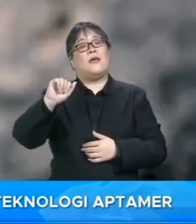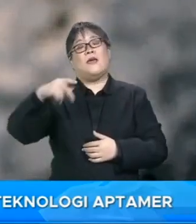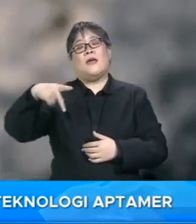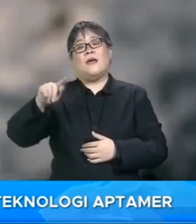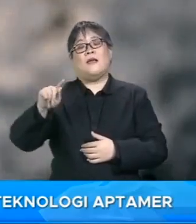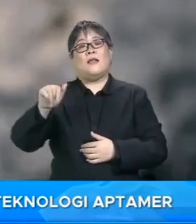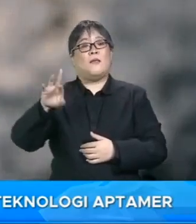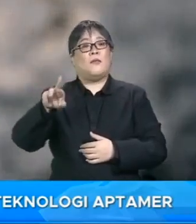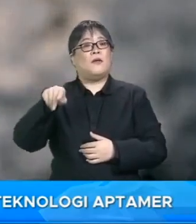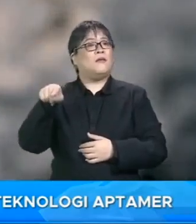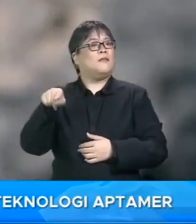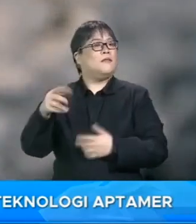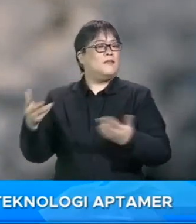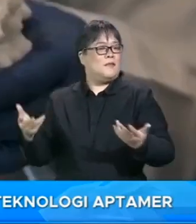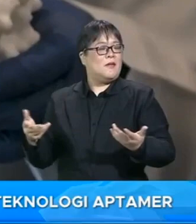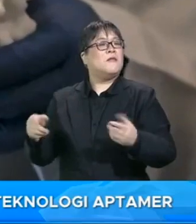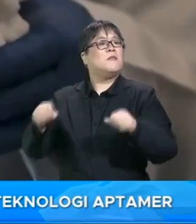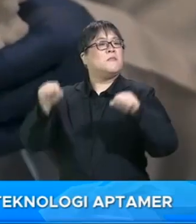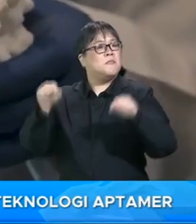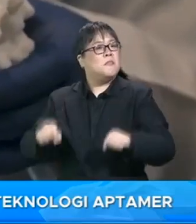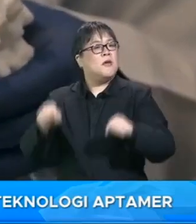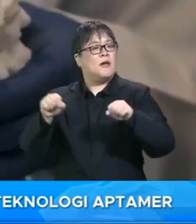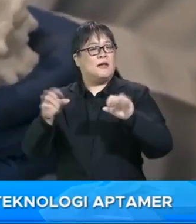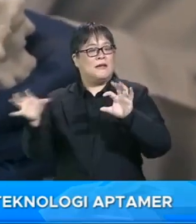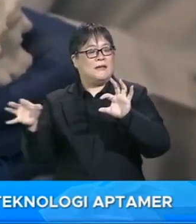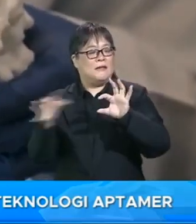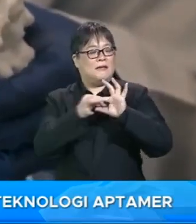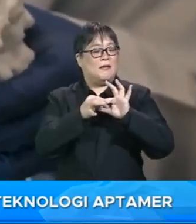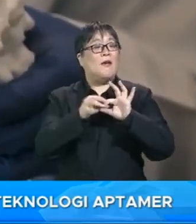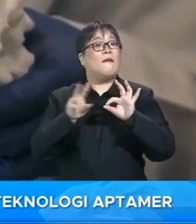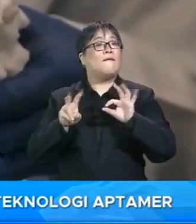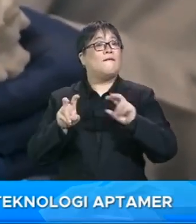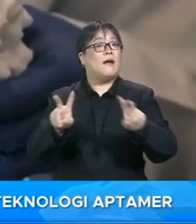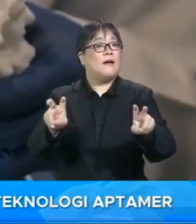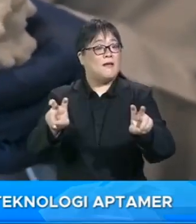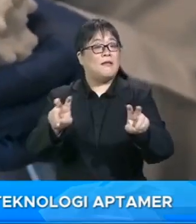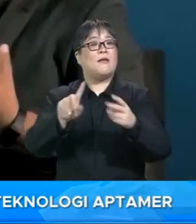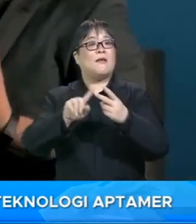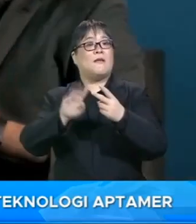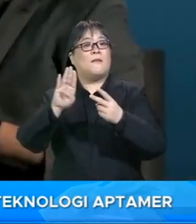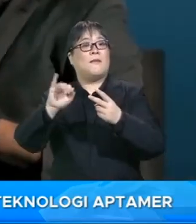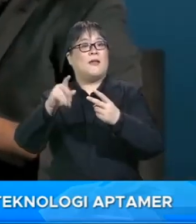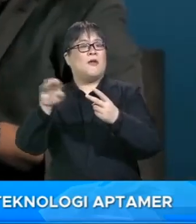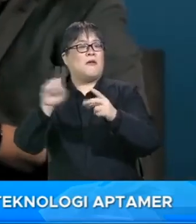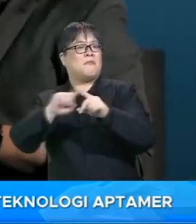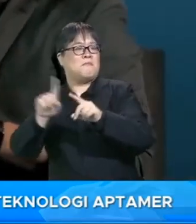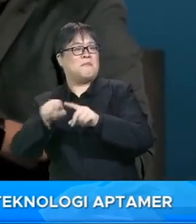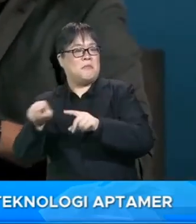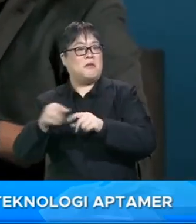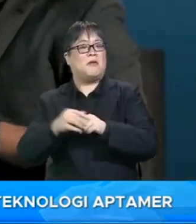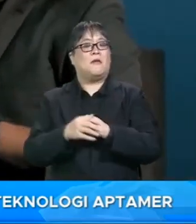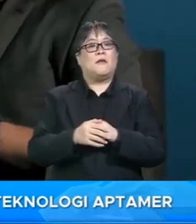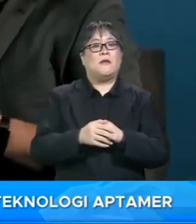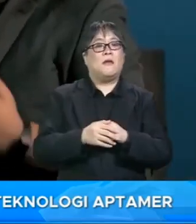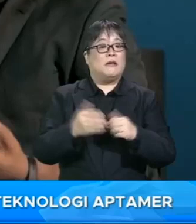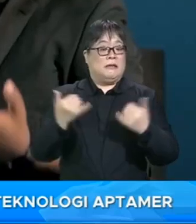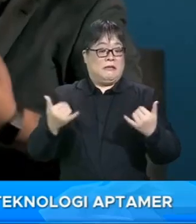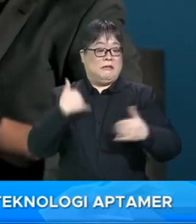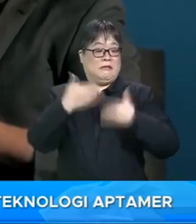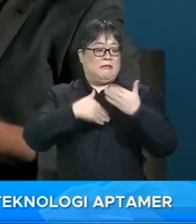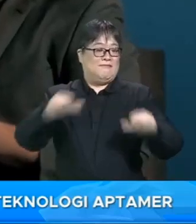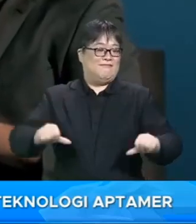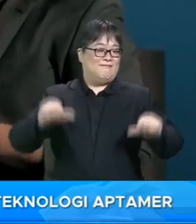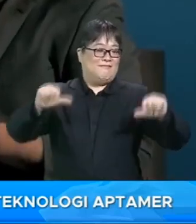dan kebolehan aptamer ni untuk melekat kepada virus dengan bakteria yang lain. Pada masa ini, kita tengah